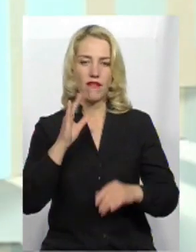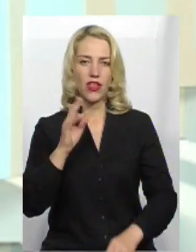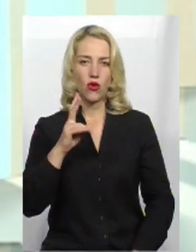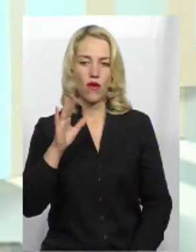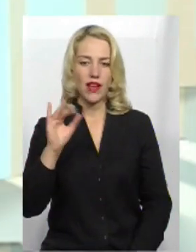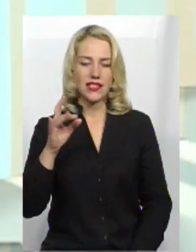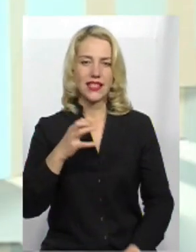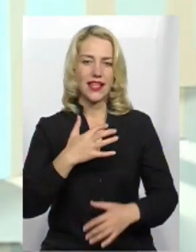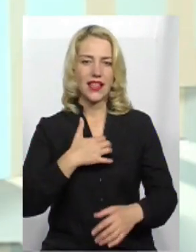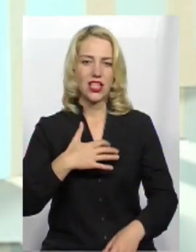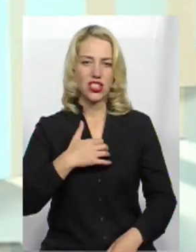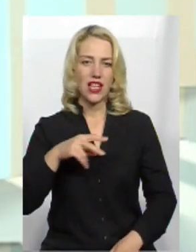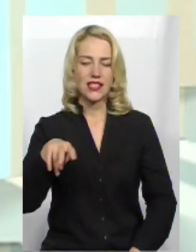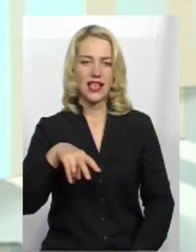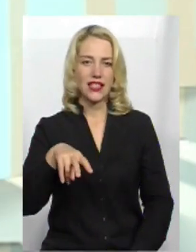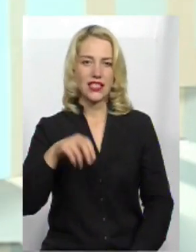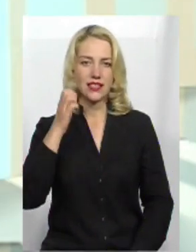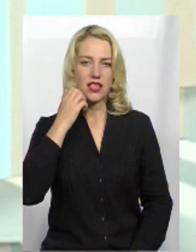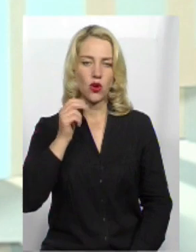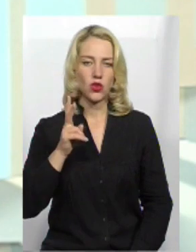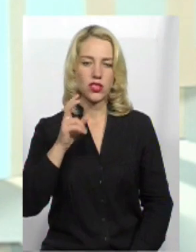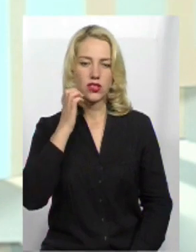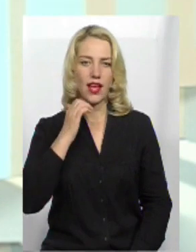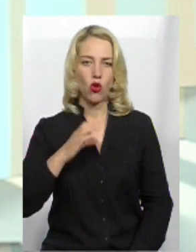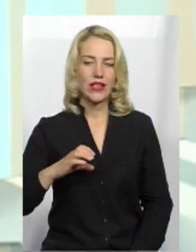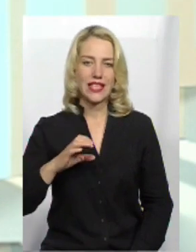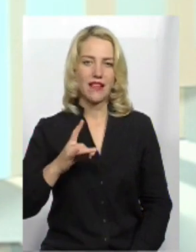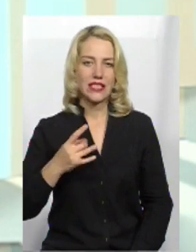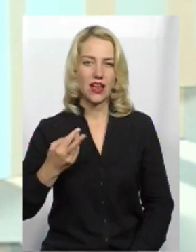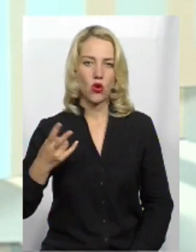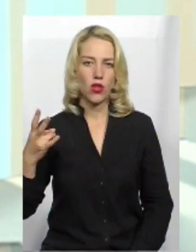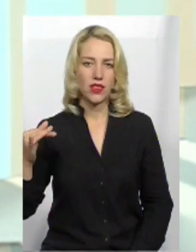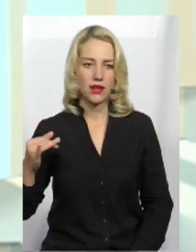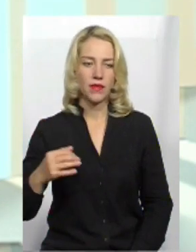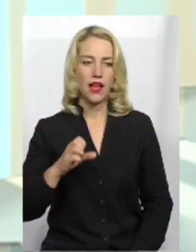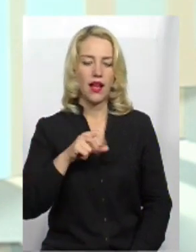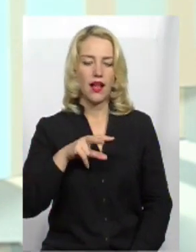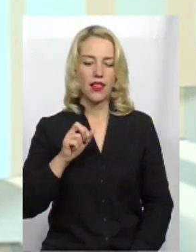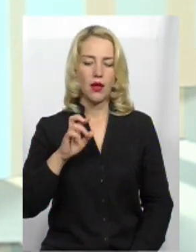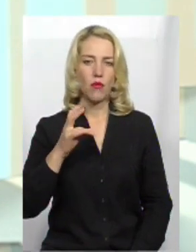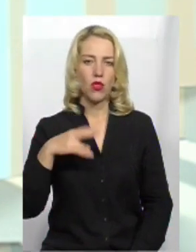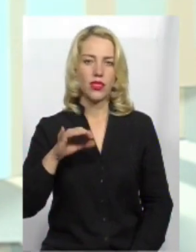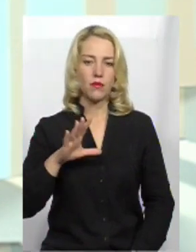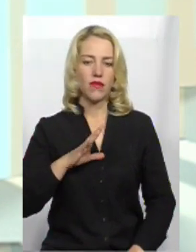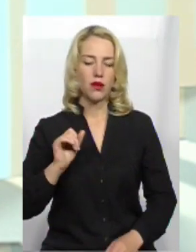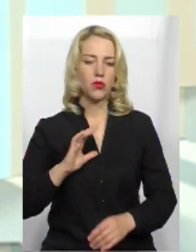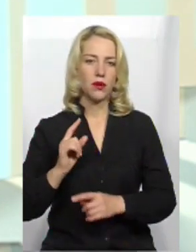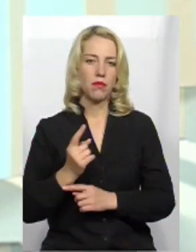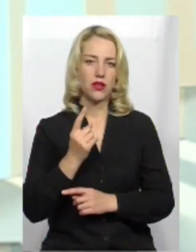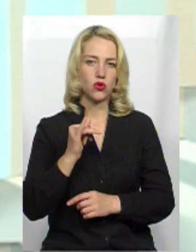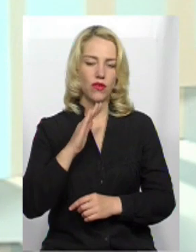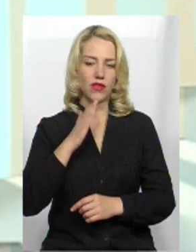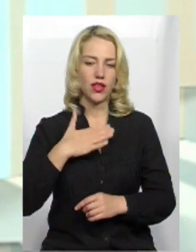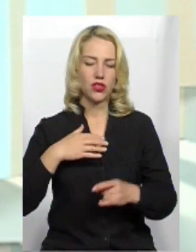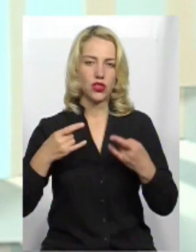Віньковецький, Деражнянський, Летичівський, Старокостянтинівський і Старосинявський райони. Алла Бондар мала бути першою у нашій